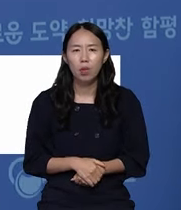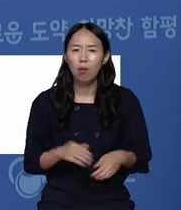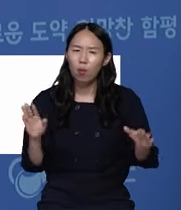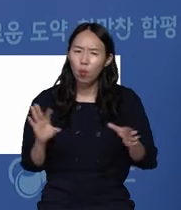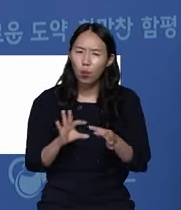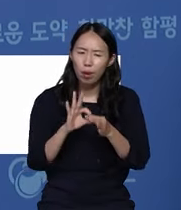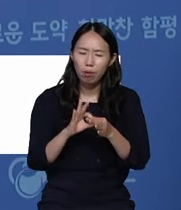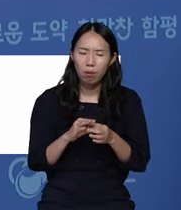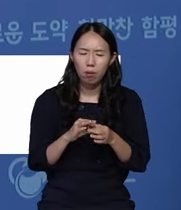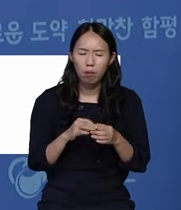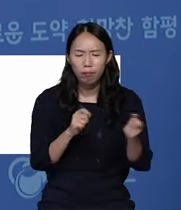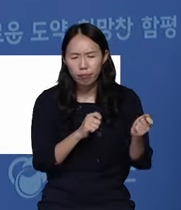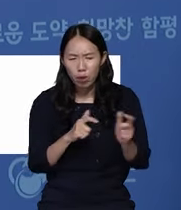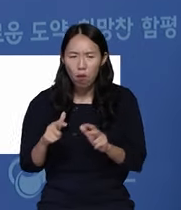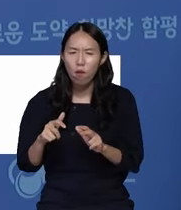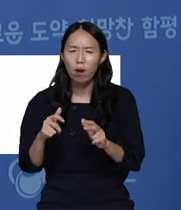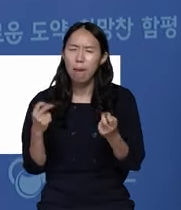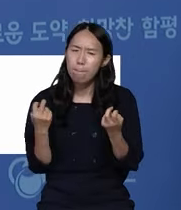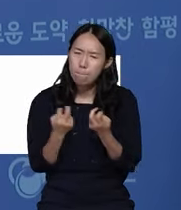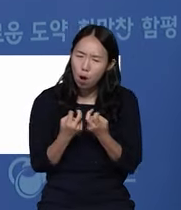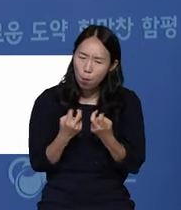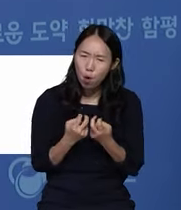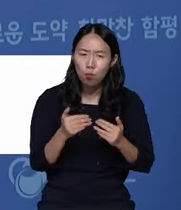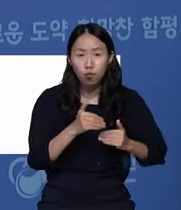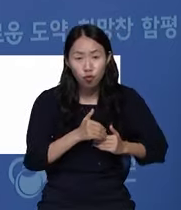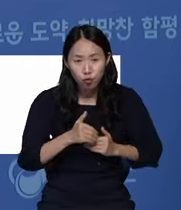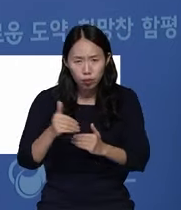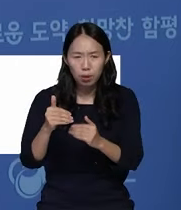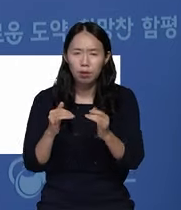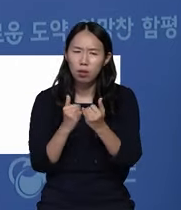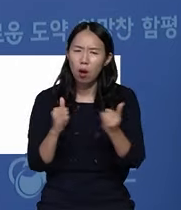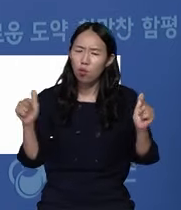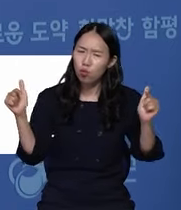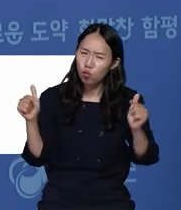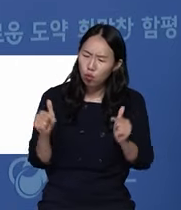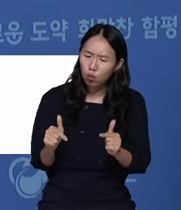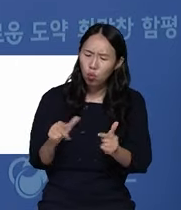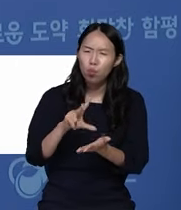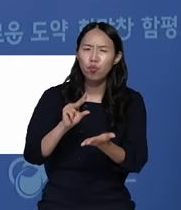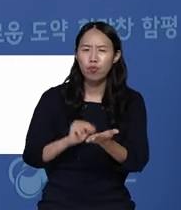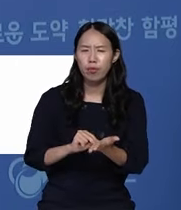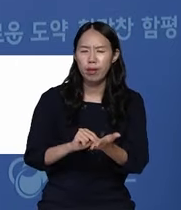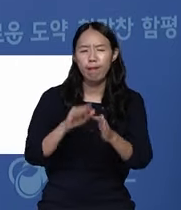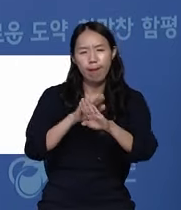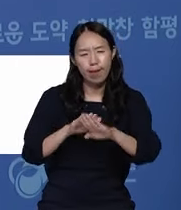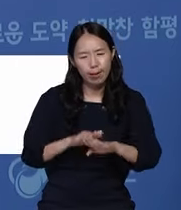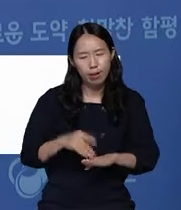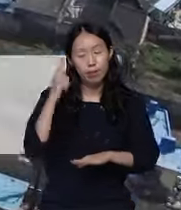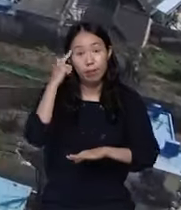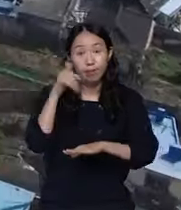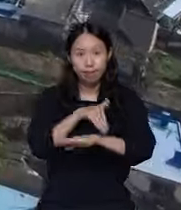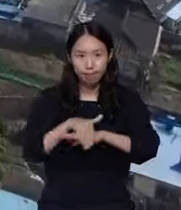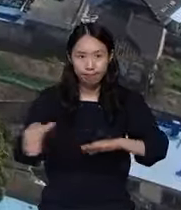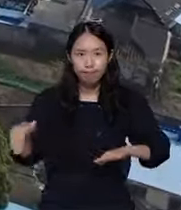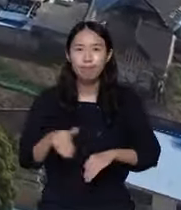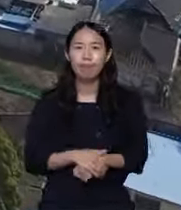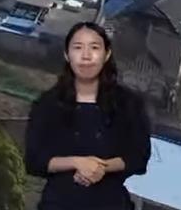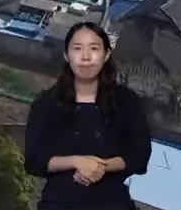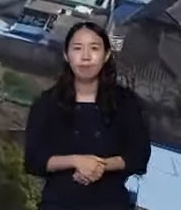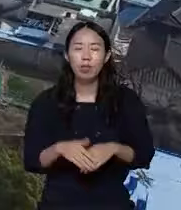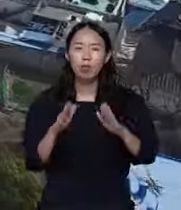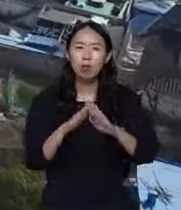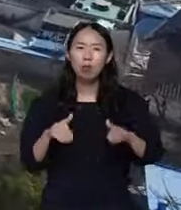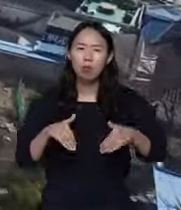관련 여러 시책들을 지속 추진해 인구소멸 위기에 적극 대응해 나갈 계획입니다